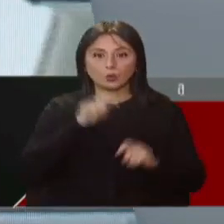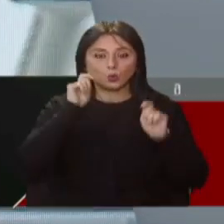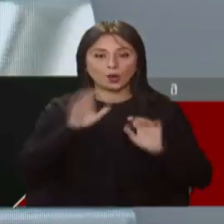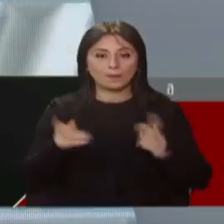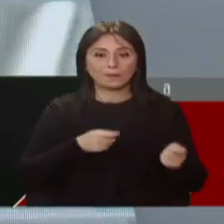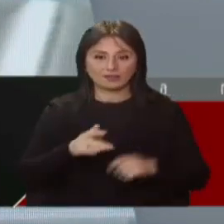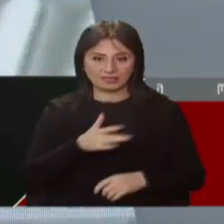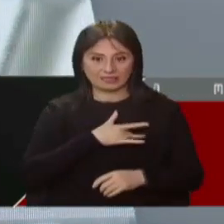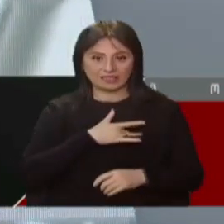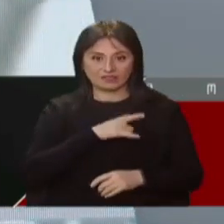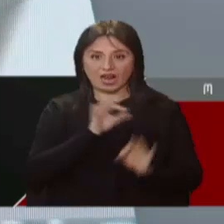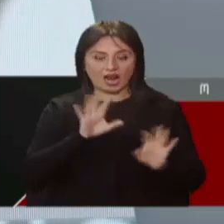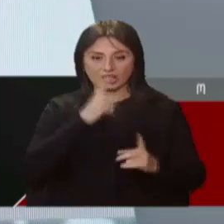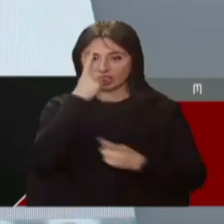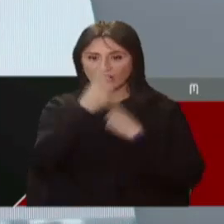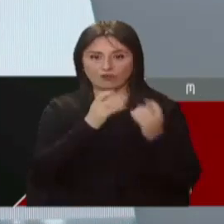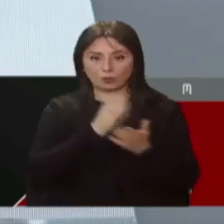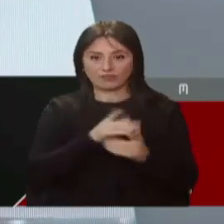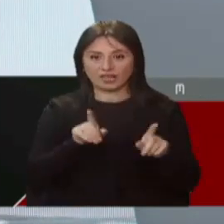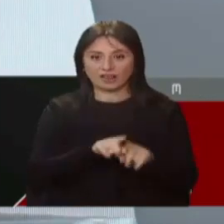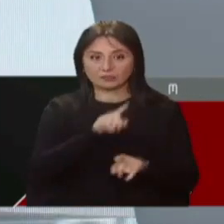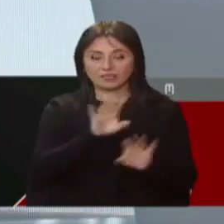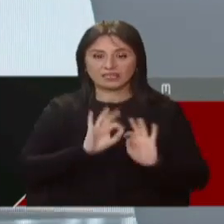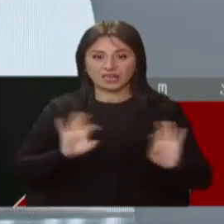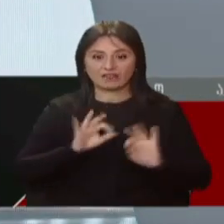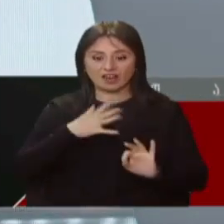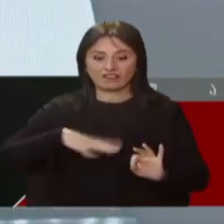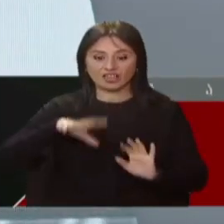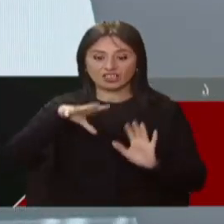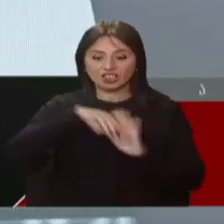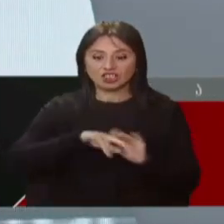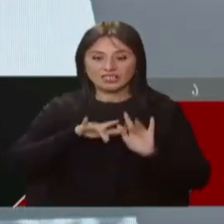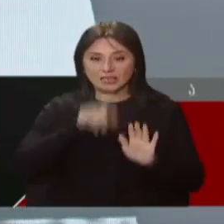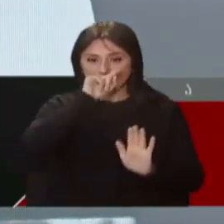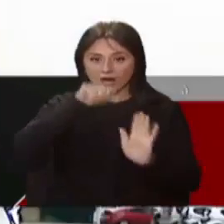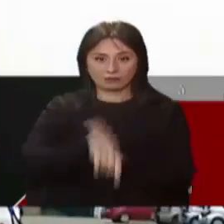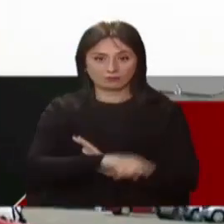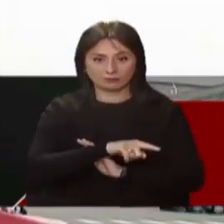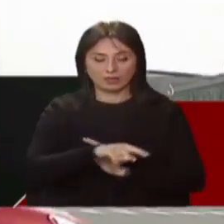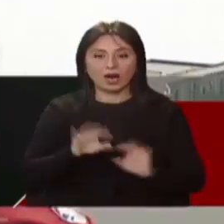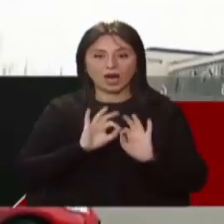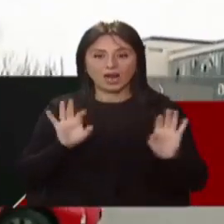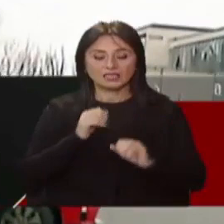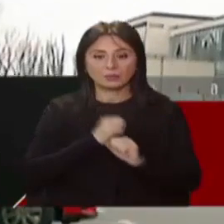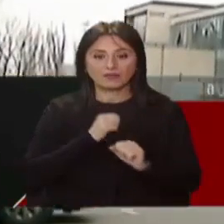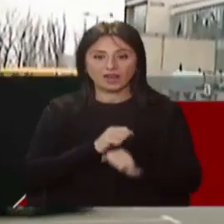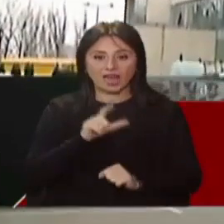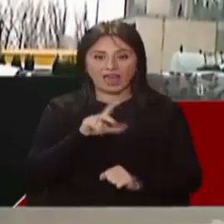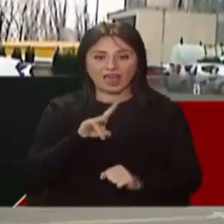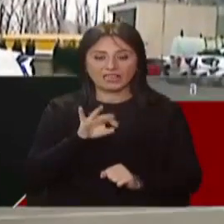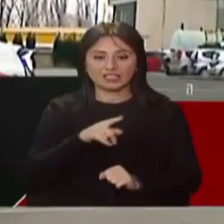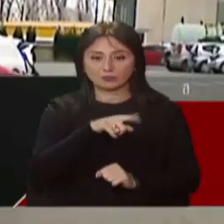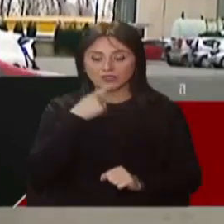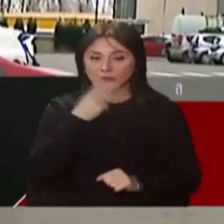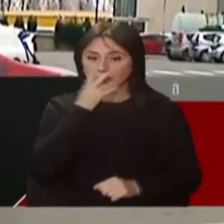უკრაინის პრეზიდენტს სავარაუდოდ არასწორი ინფორმაციები აქვს და ასევე მის განცხადებას ქვეყნის შიდა საქმეებში ჩარევა დაფასებენ. Განცხადება გააკეთა ალე კოელისაშვილმაც,